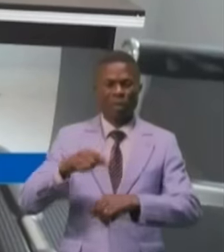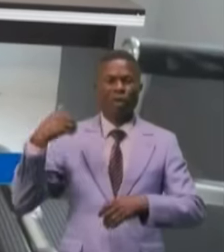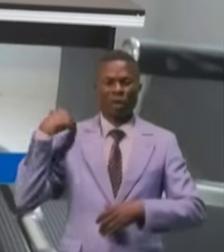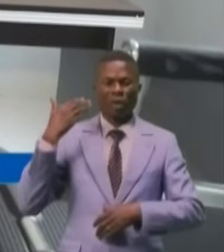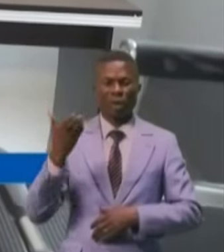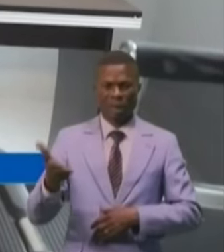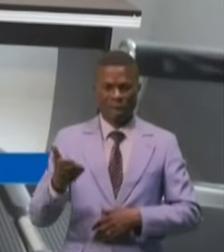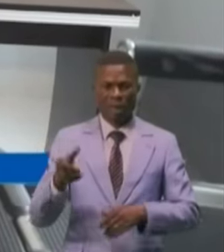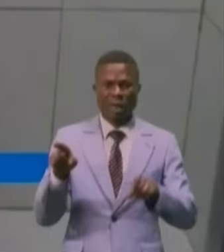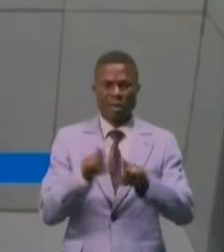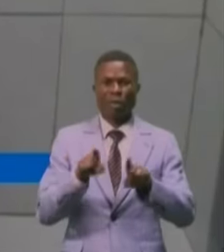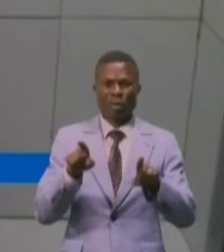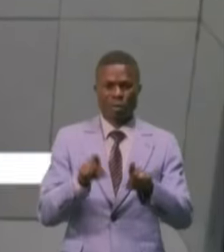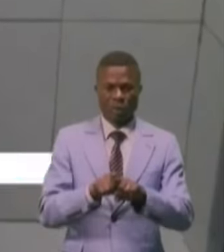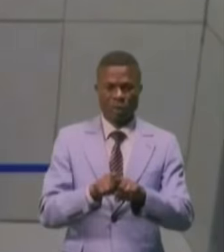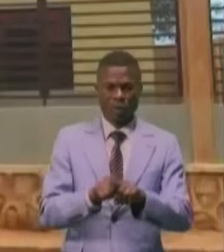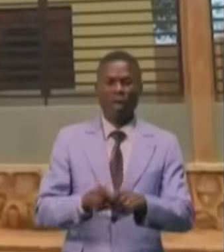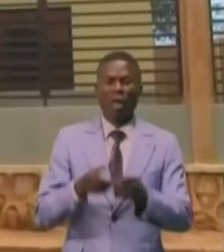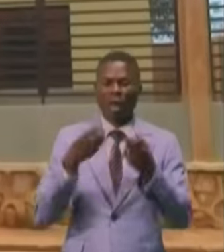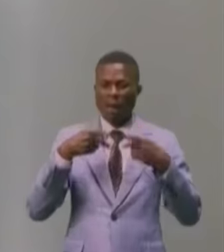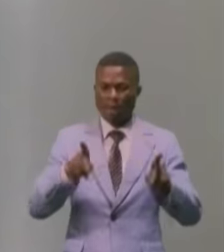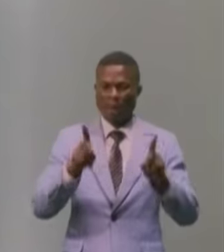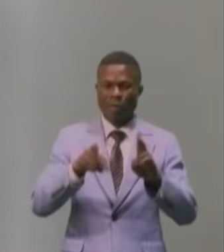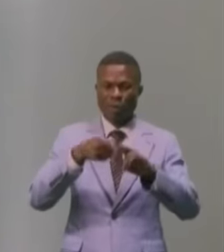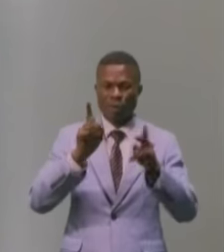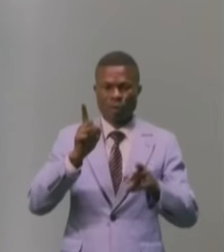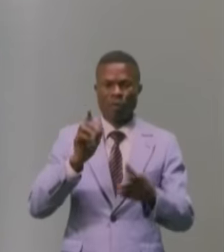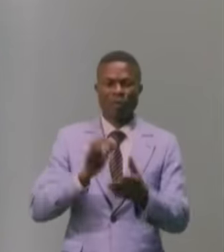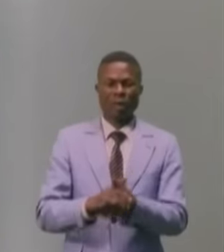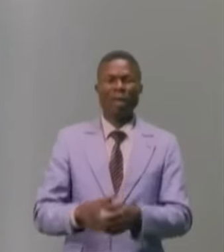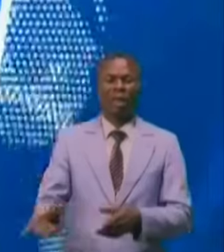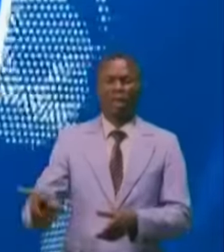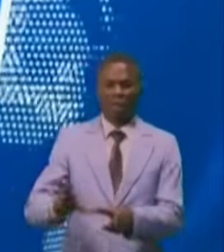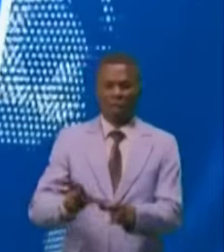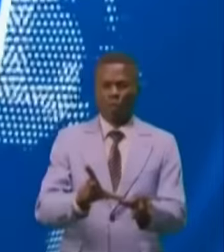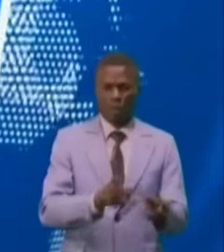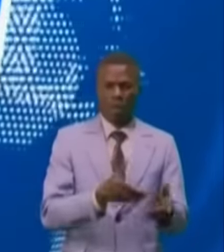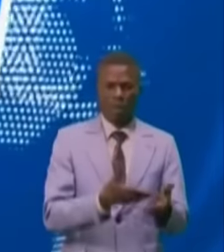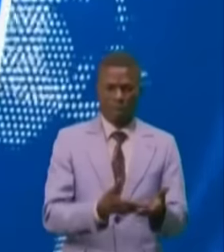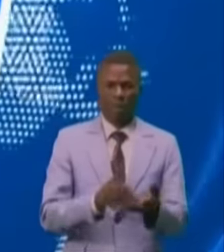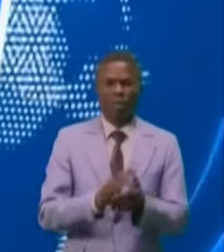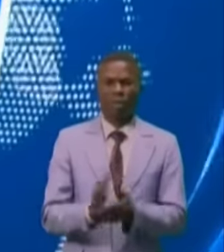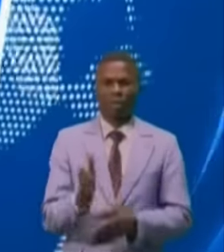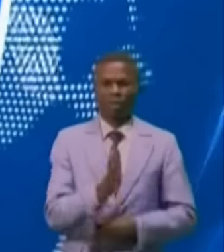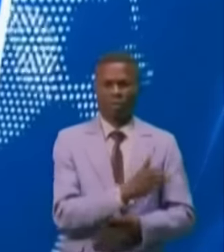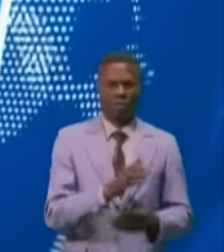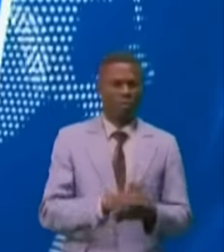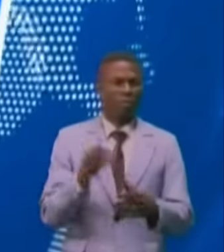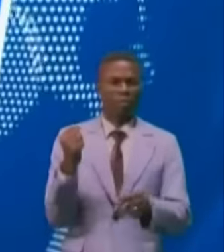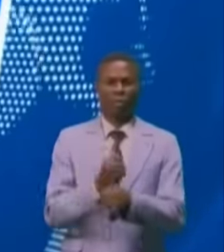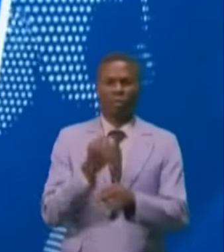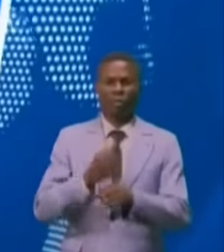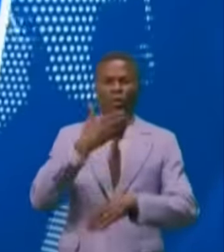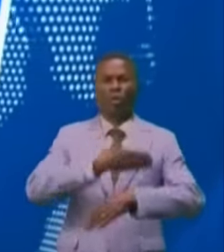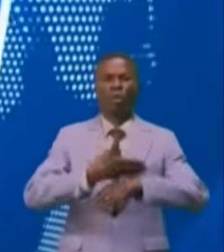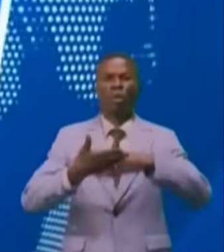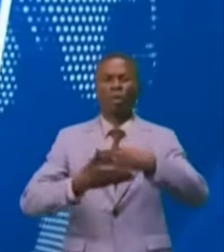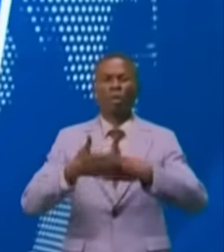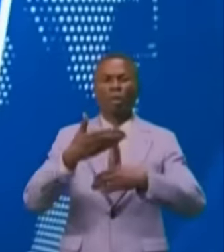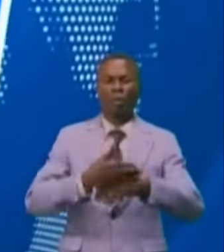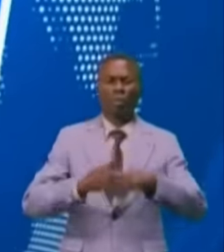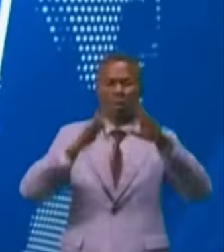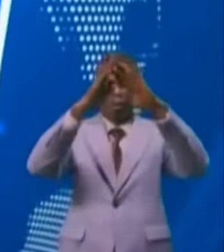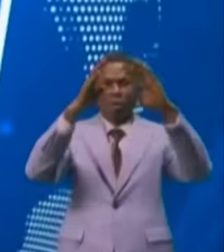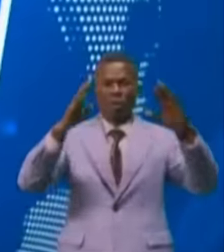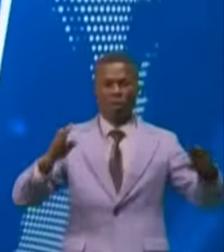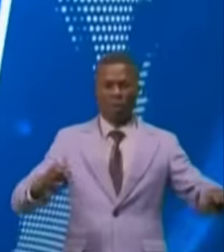conformément aux instructions de l'exécutif provincial du Lualaba. Les travaux de construction du